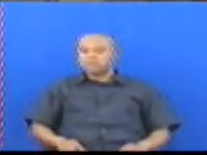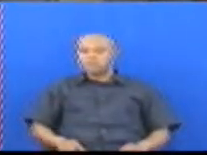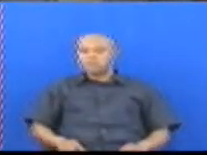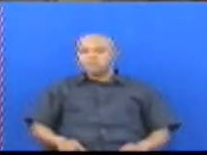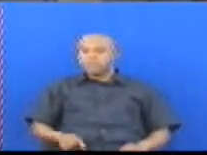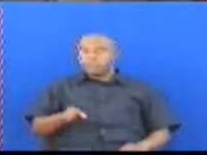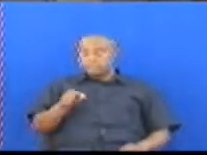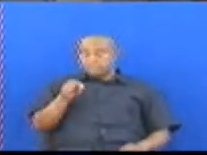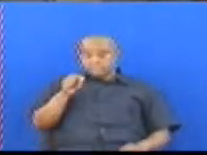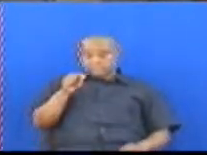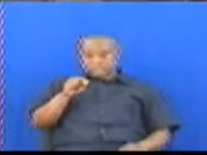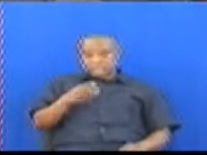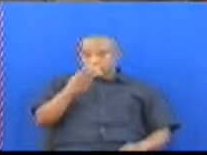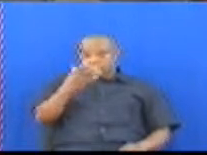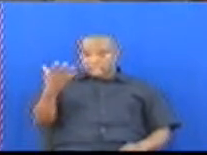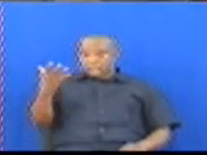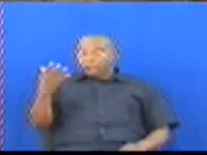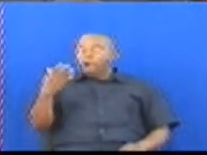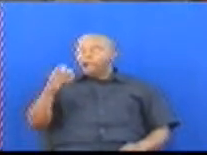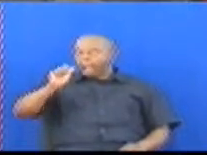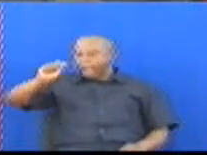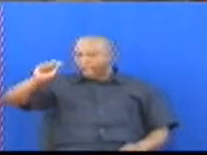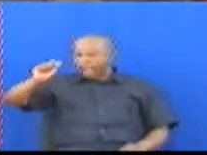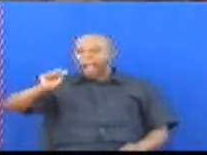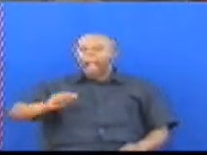kilichoongezewa 65 A,